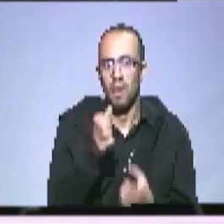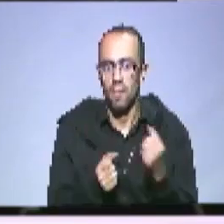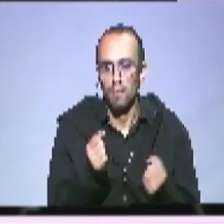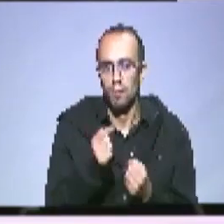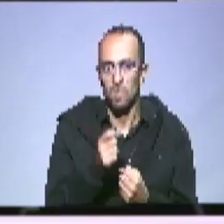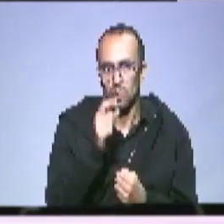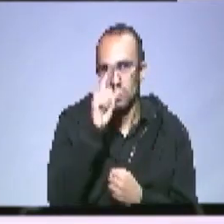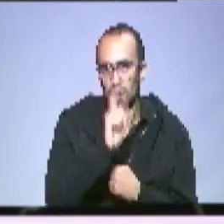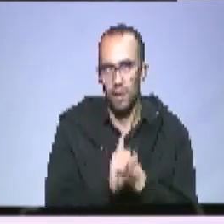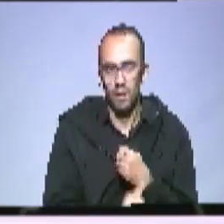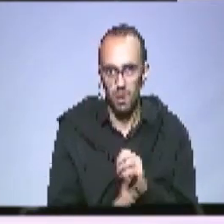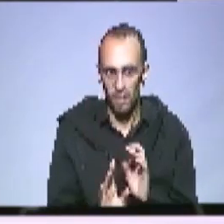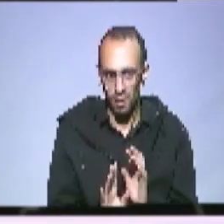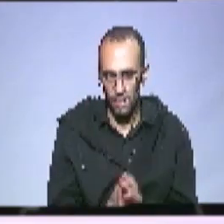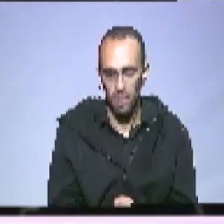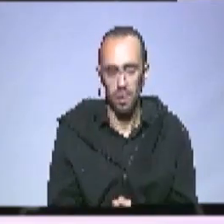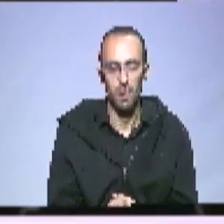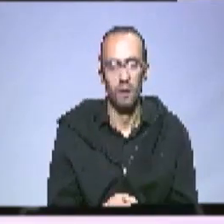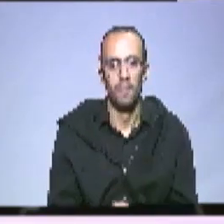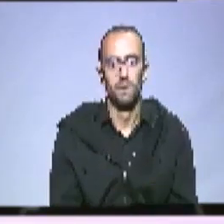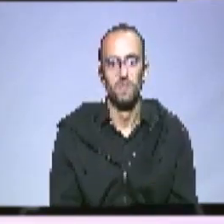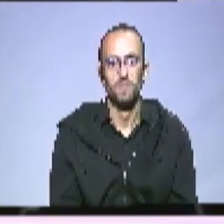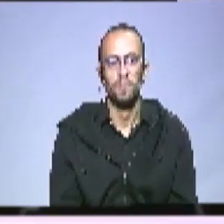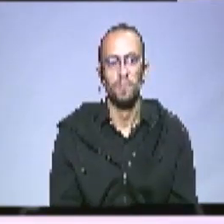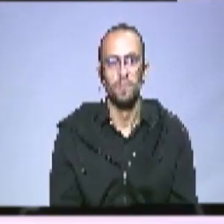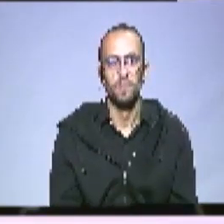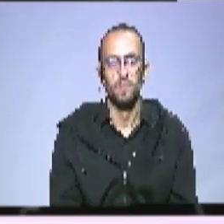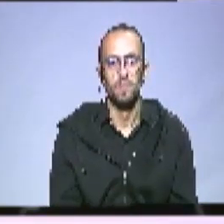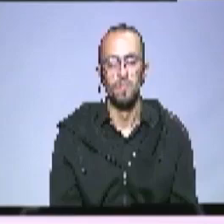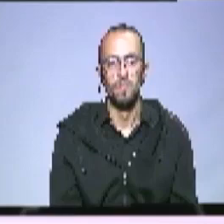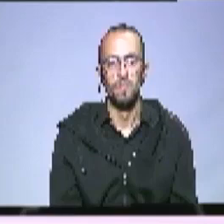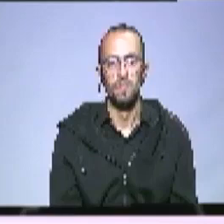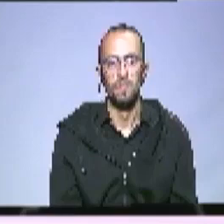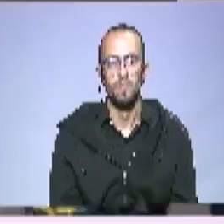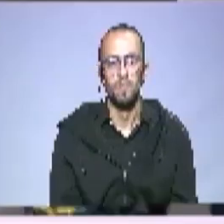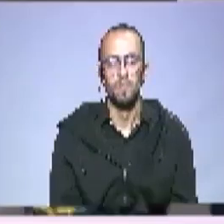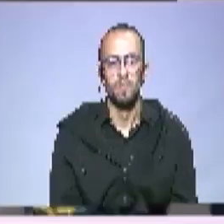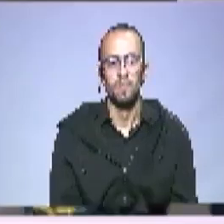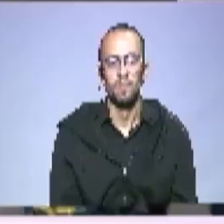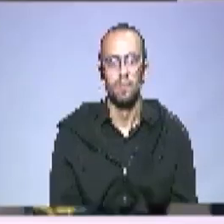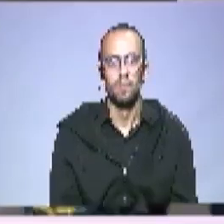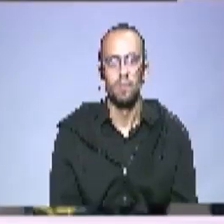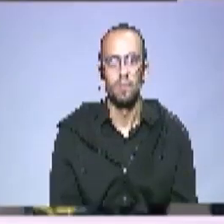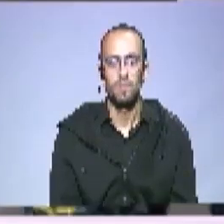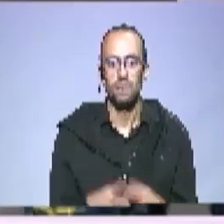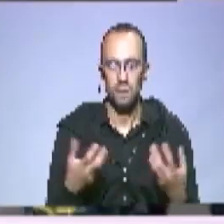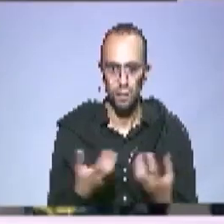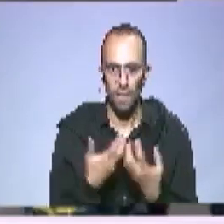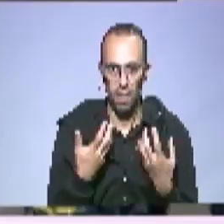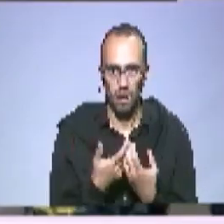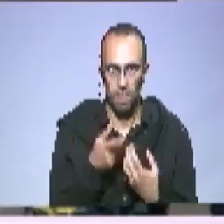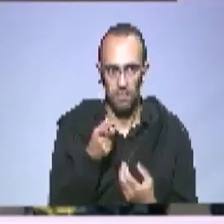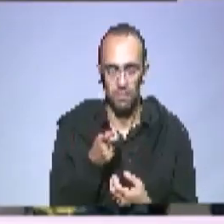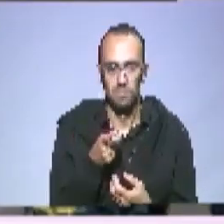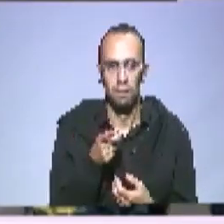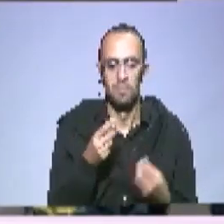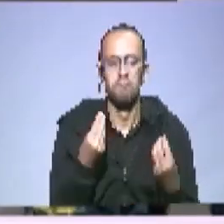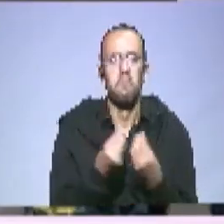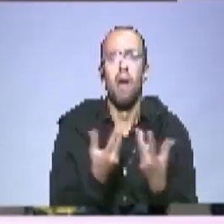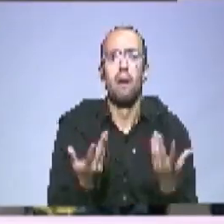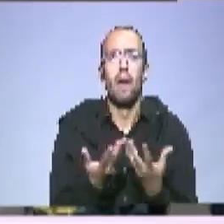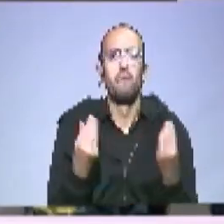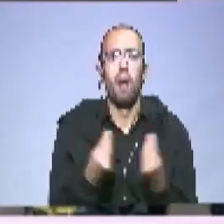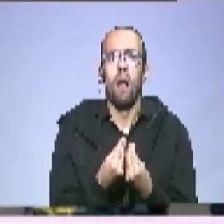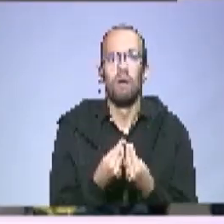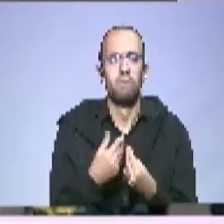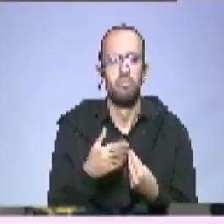جوز الهند مش فاضل غير. خلصنا الكولسلو ماشي. السلطه الكولسلو بتتاكل بقى جنب اي حاجه. ممكن